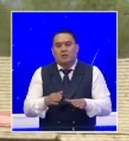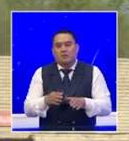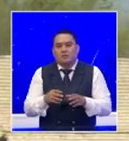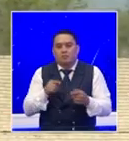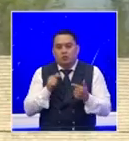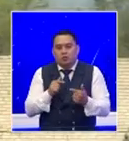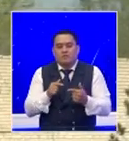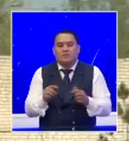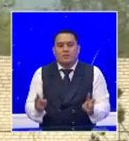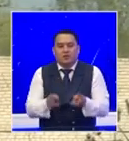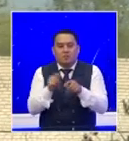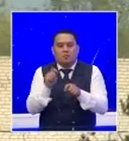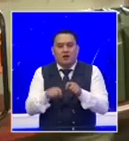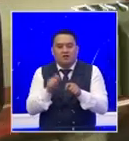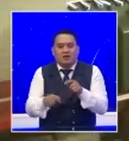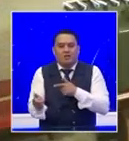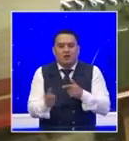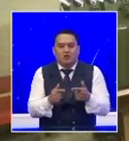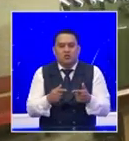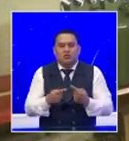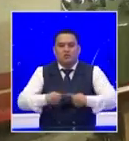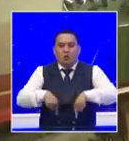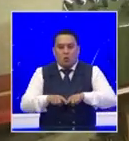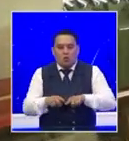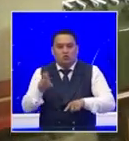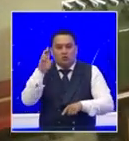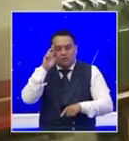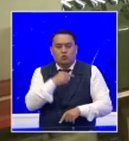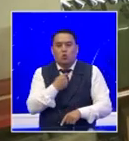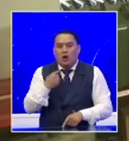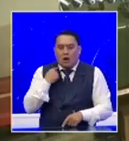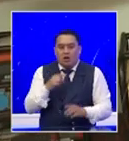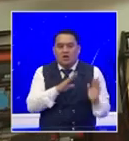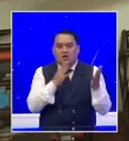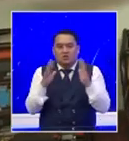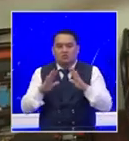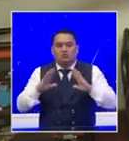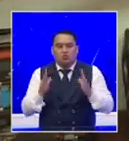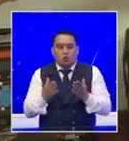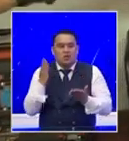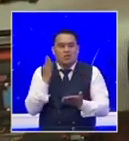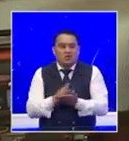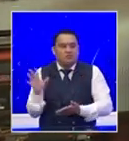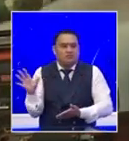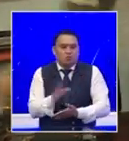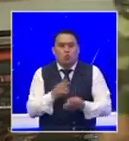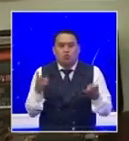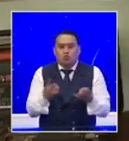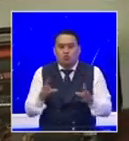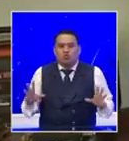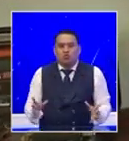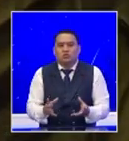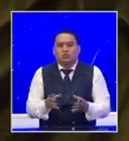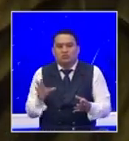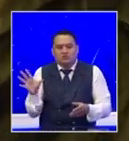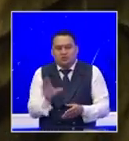противопожарной службы проводят проверку готовности заинтересованных госорганов. В Талдыкурганском лесничестве на случай пожаров есть все необходимое. Шансовый